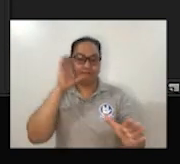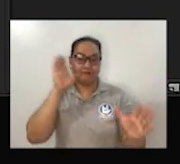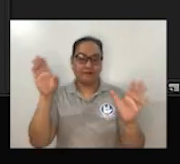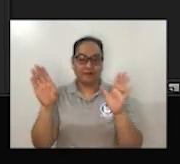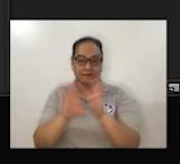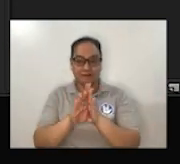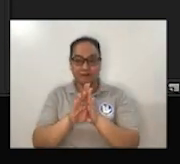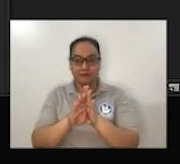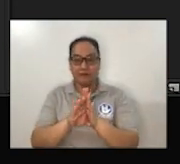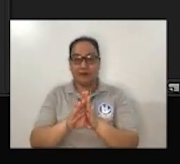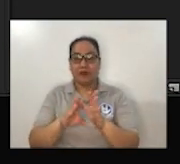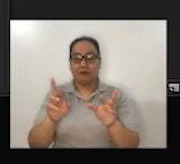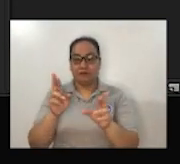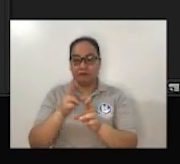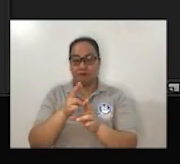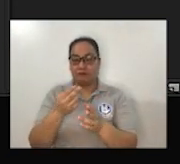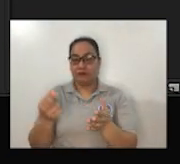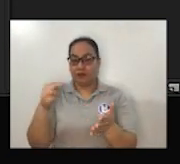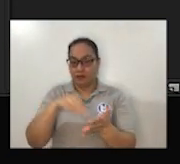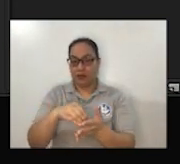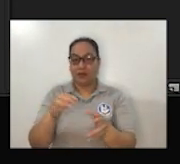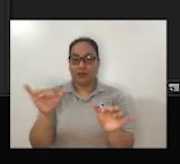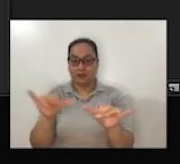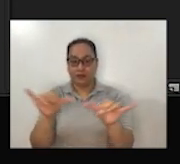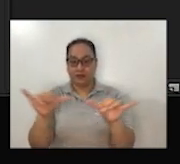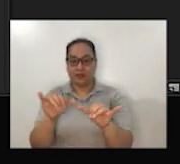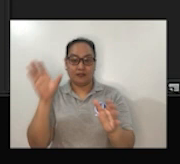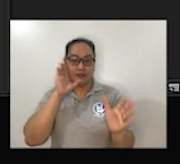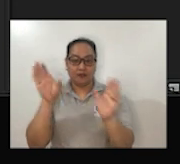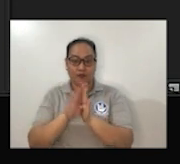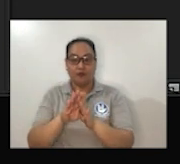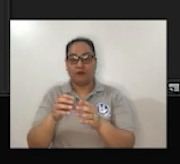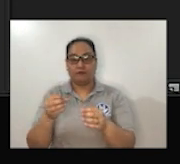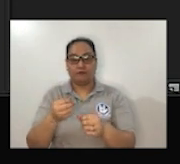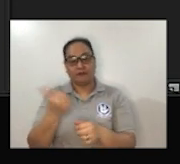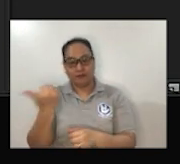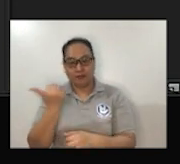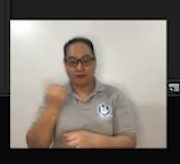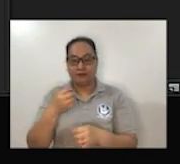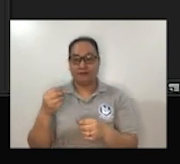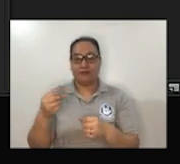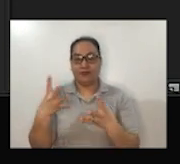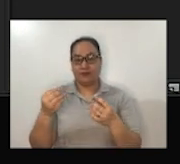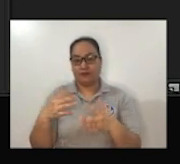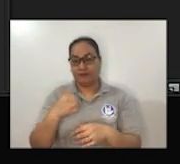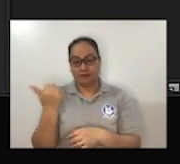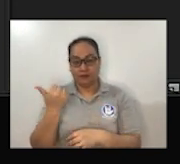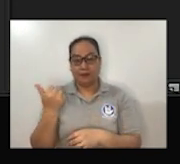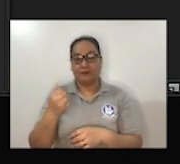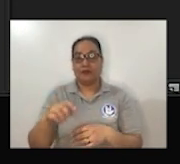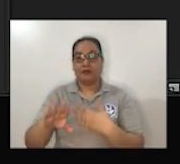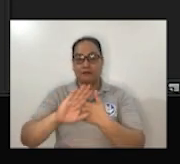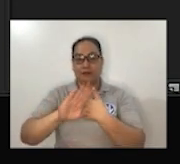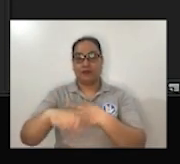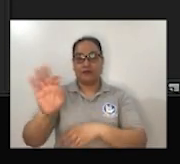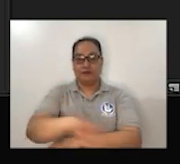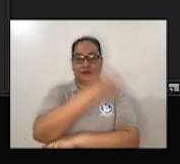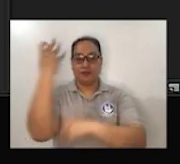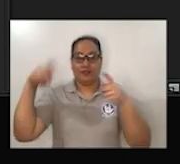larawan, mag-resize ng larawan, at iba pa. Lahat ng yan sa pagbabalik ng